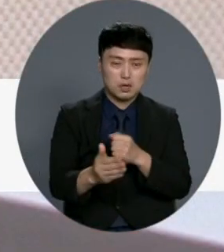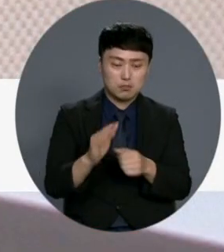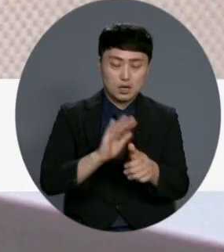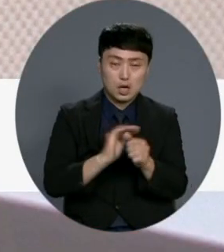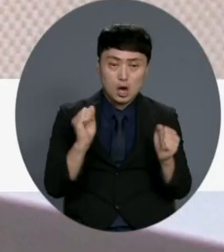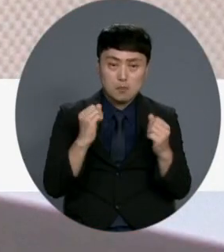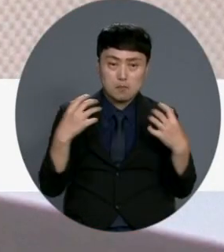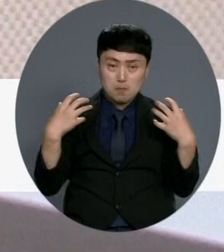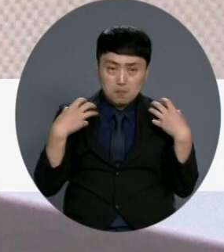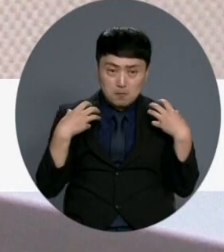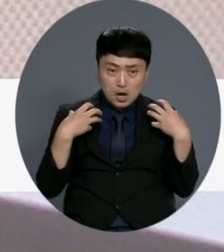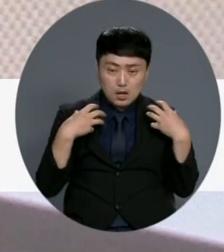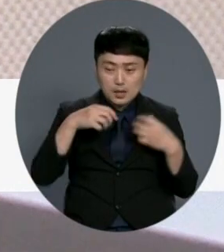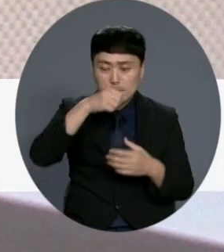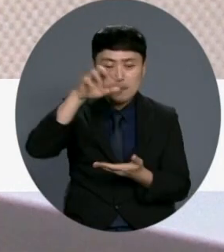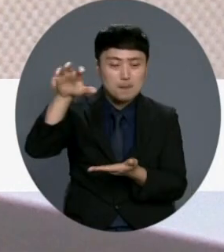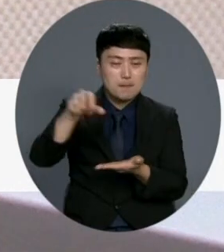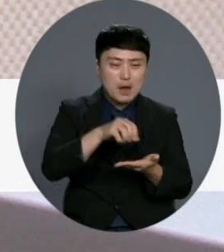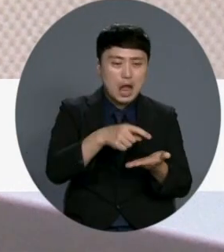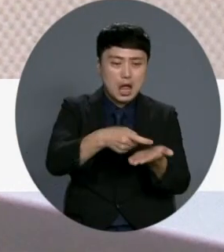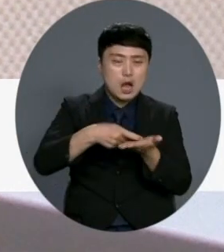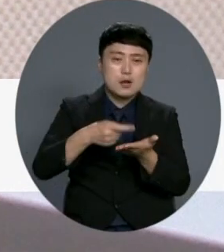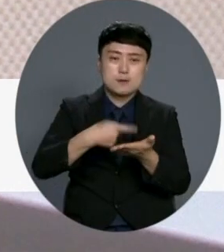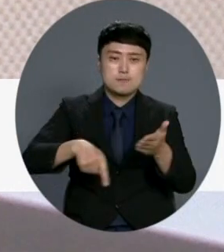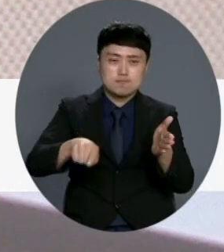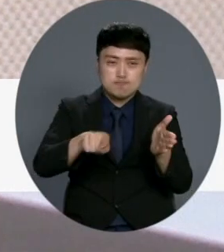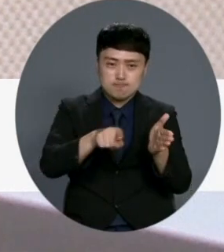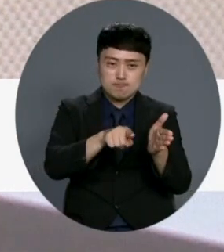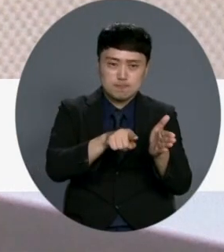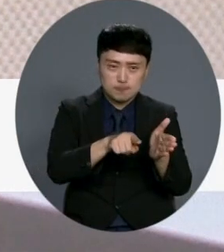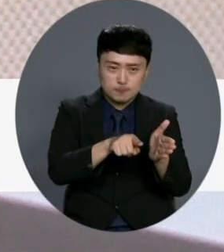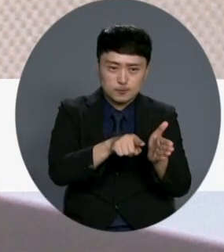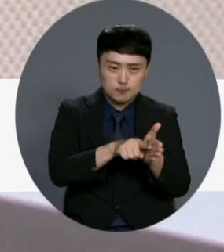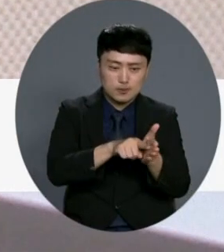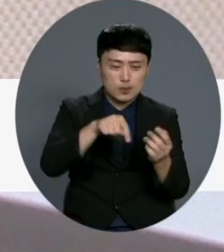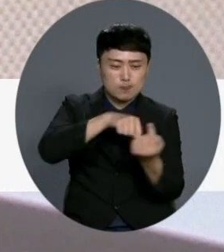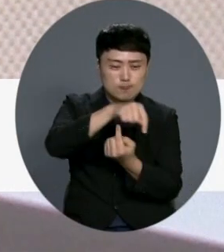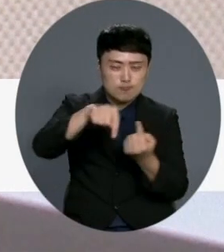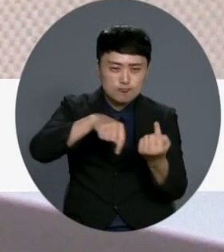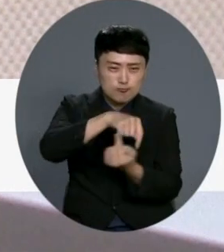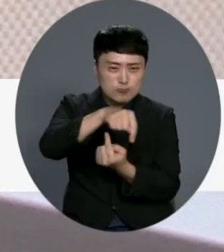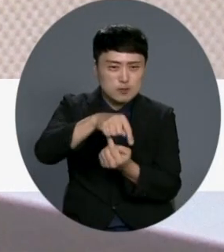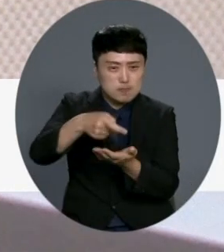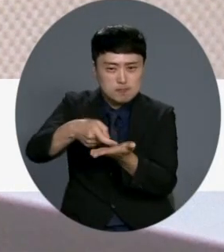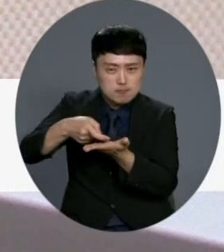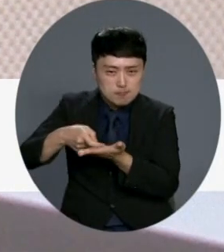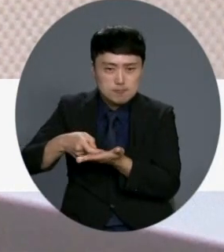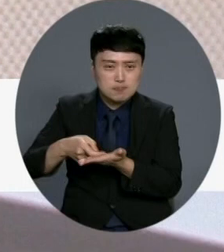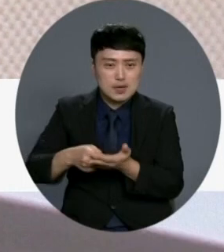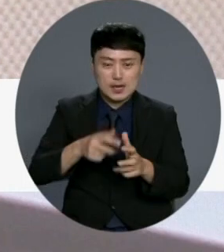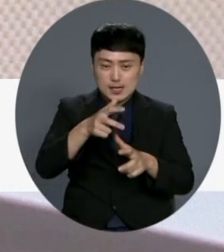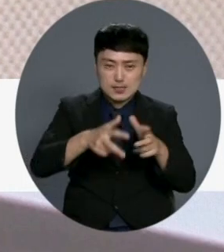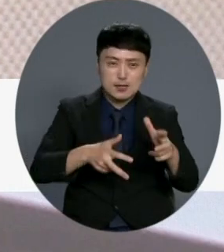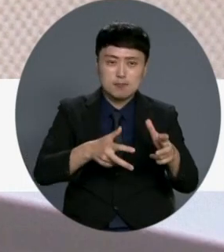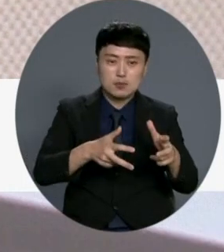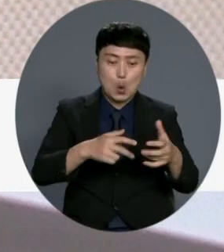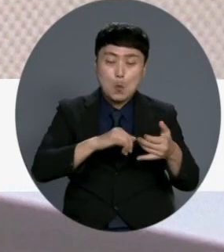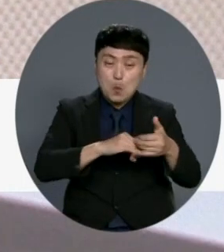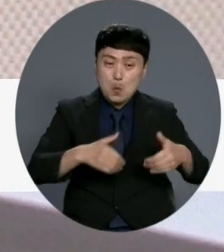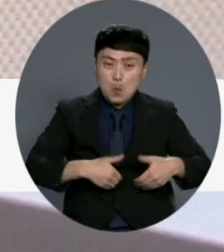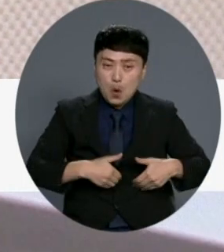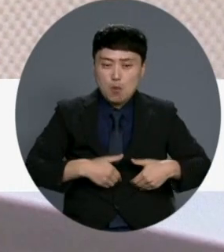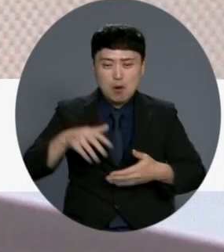경상북도는 세임예산 감소에 대비해 강력한 긴축 재정을 운영하기로 했습니다 꼭 필요한 사업 예산마저 줄어들진